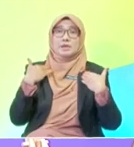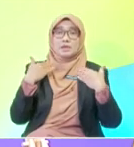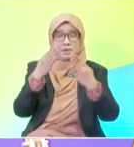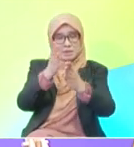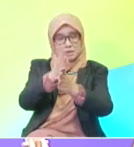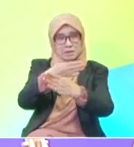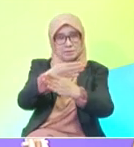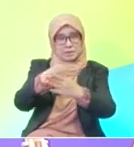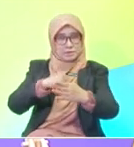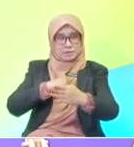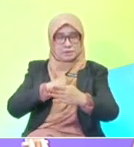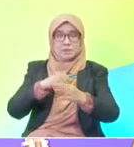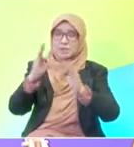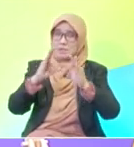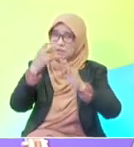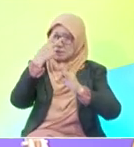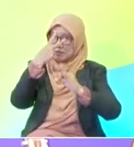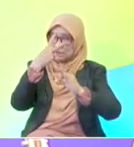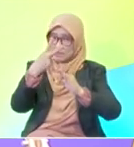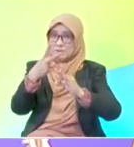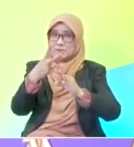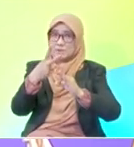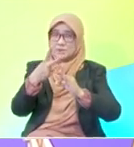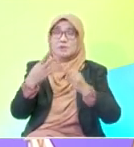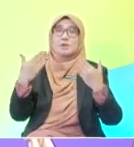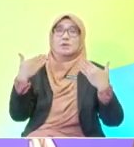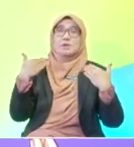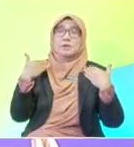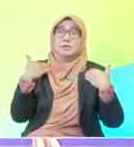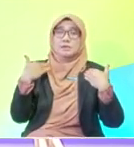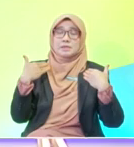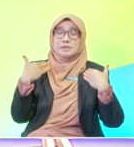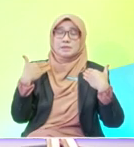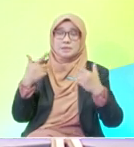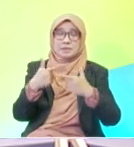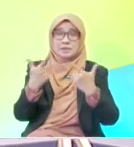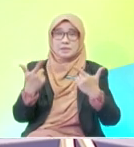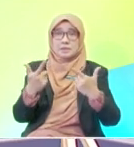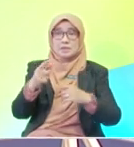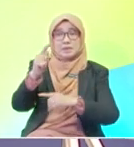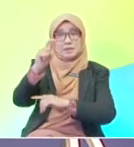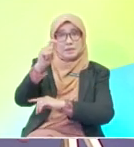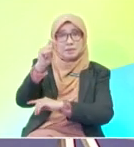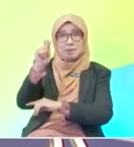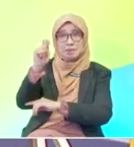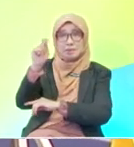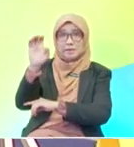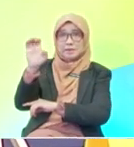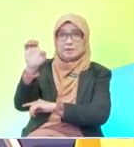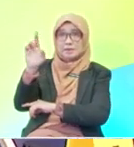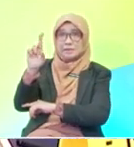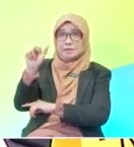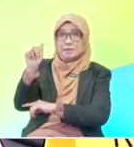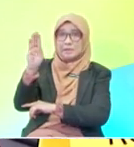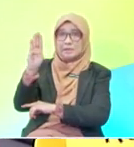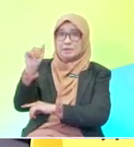tersendirilah. Okey, kalau kita tengok di hadapan, kita ada alat pertahanan diri yang lain iaitu terabai. Okay, terabai. Kalau kat bawah tu